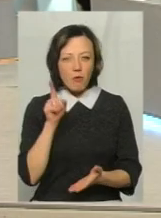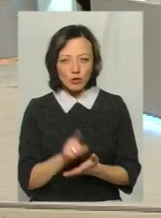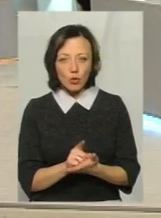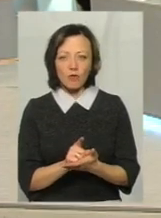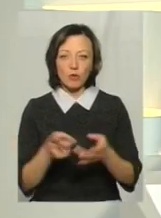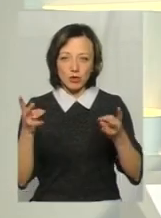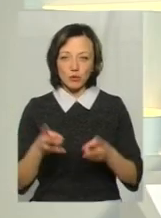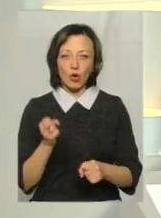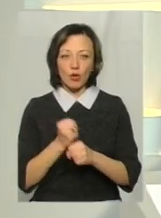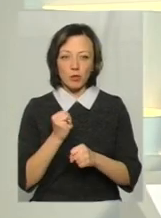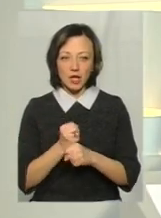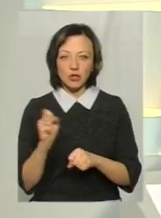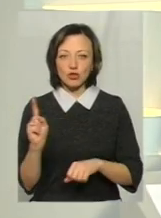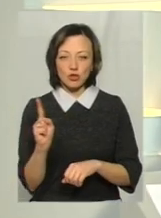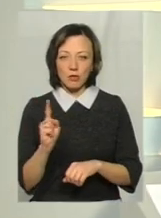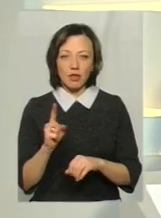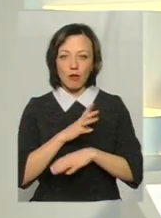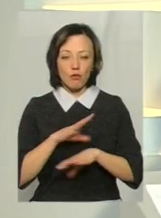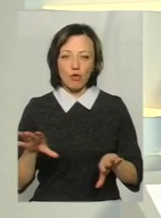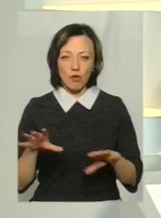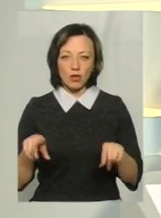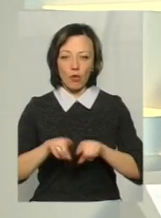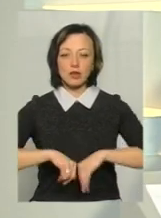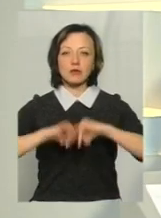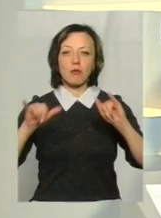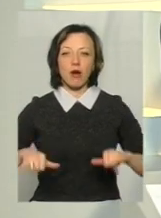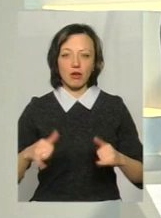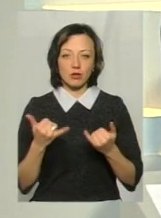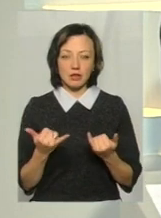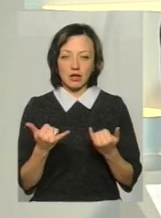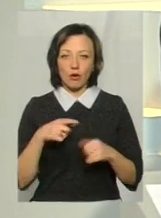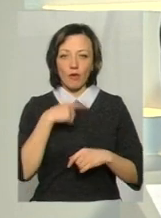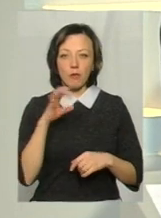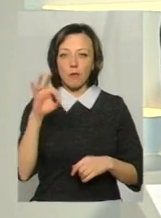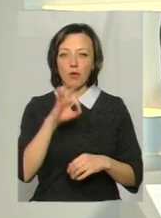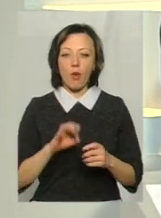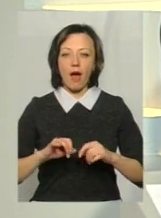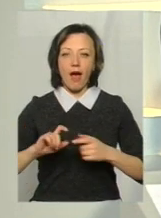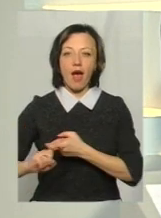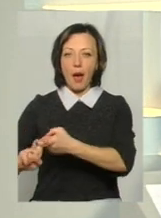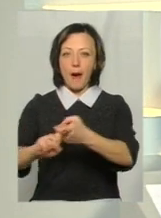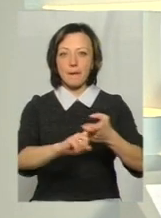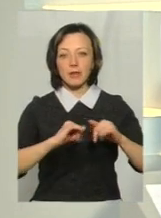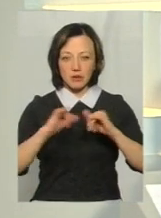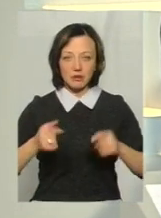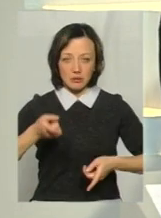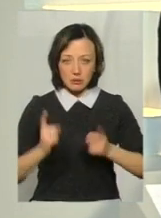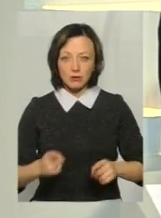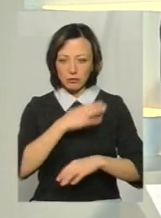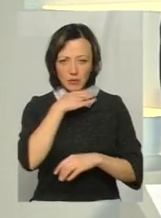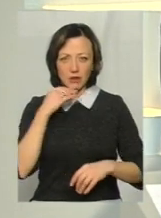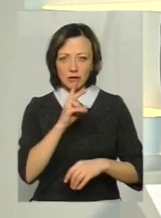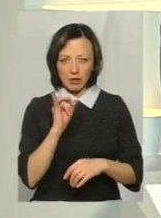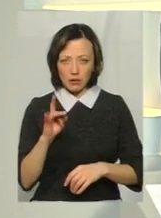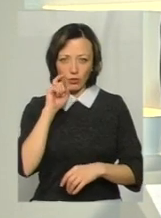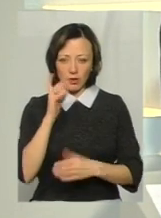обов'язковими, які потрібно робити, щоб от, ну, не було принаймні такого спалаху зараз. Ми не говоримо про епідемію, але це, ну, справді спалах корі, він